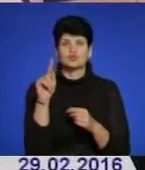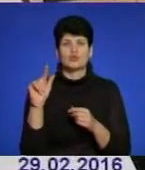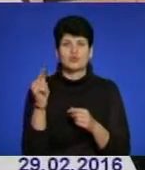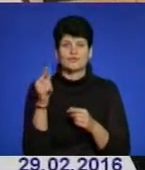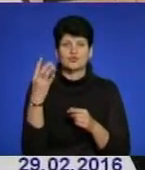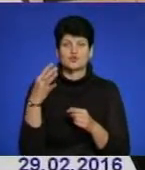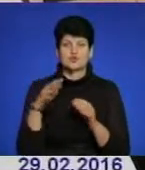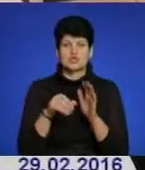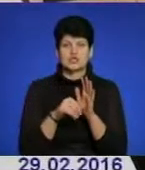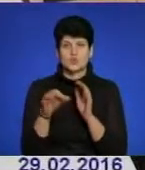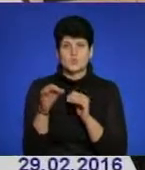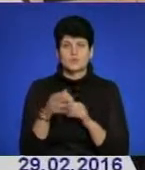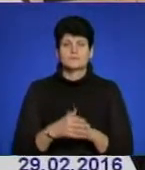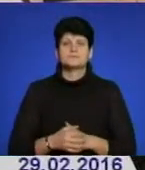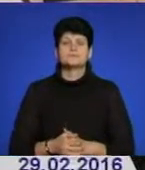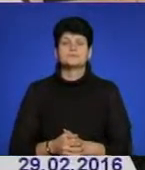46 копійок.